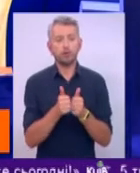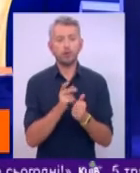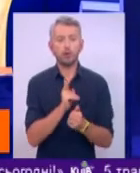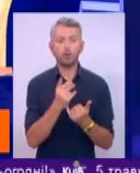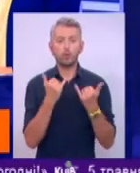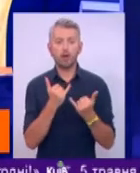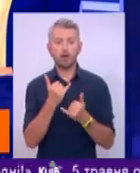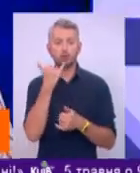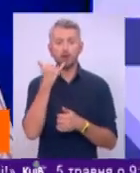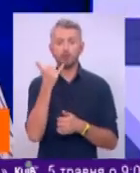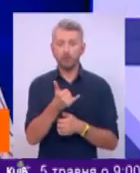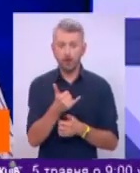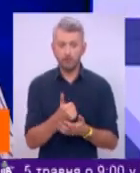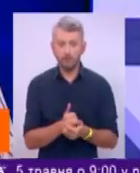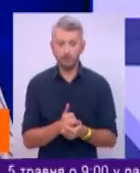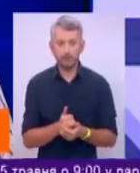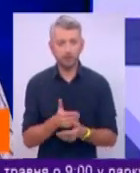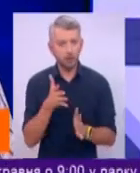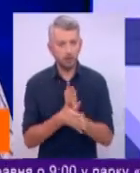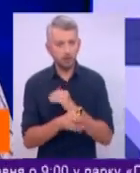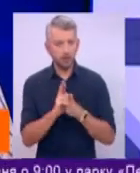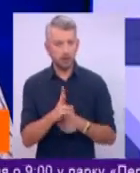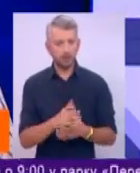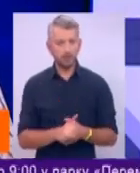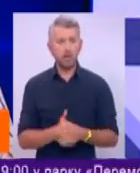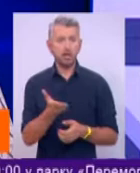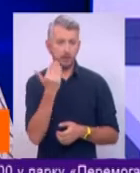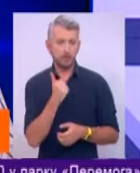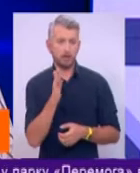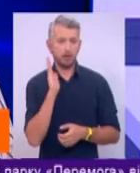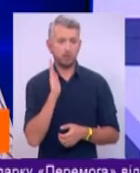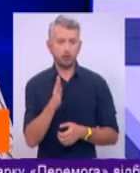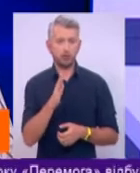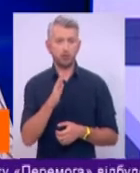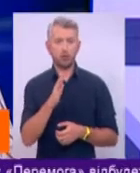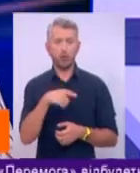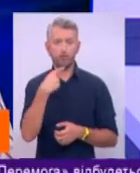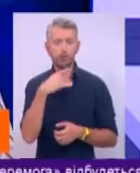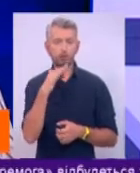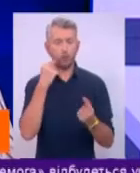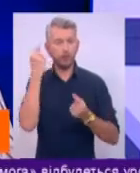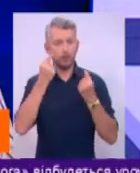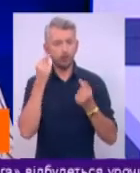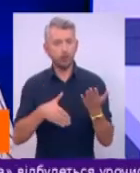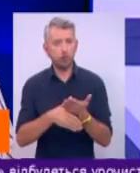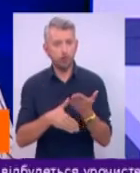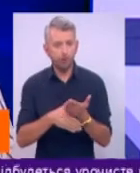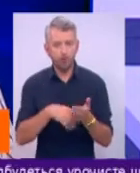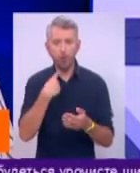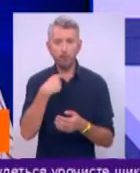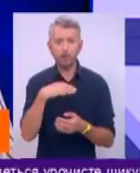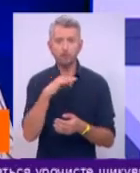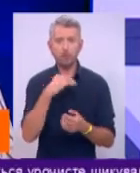зараз телефонував. Розумієте як? Давайте будемо, говорячи про психологічну допомогу, говорячи